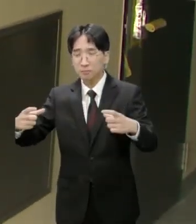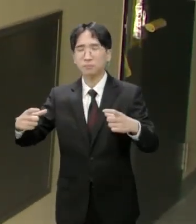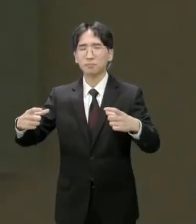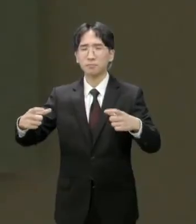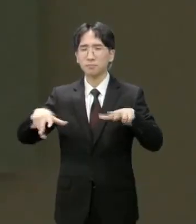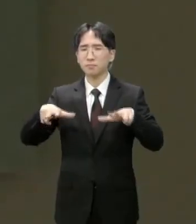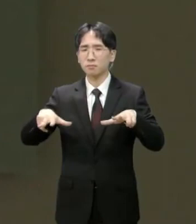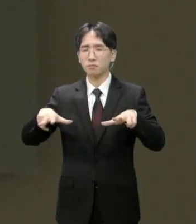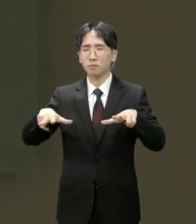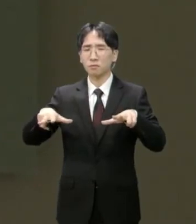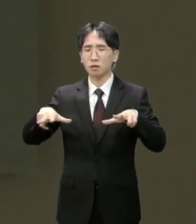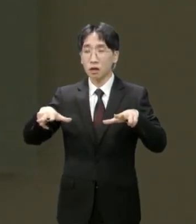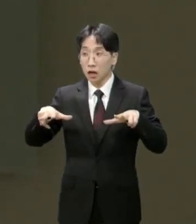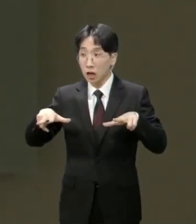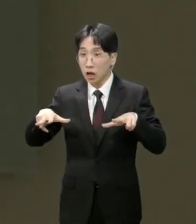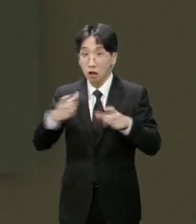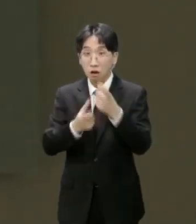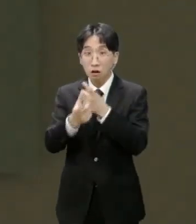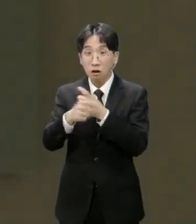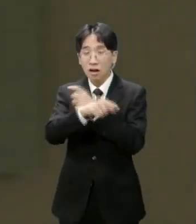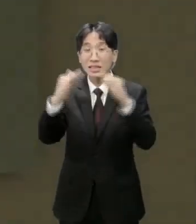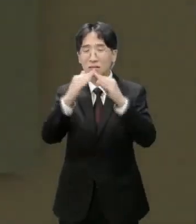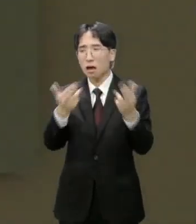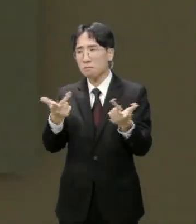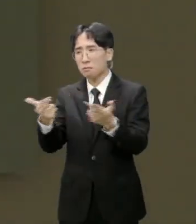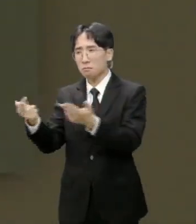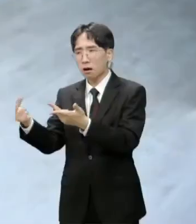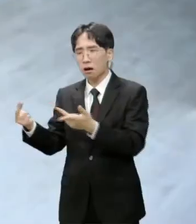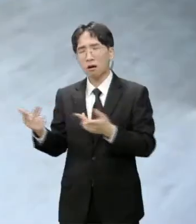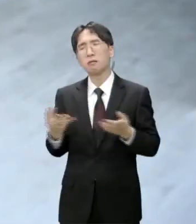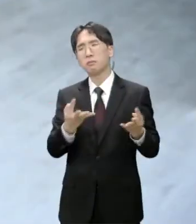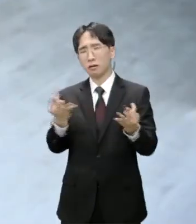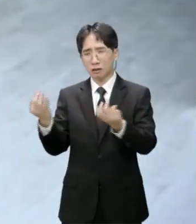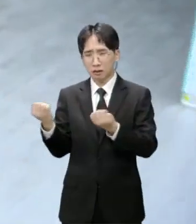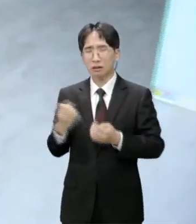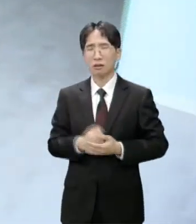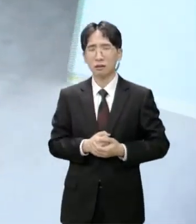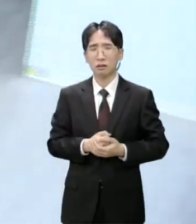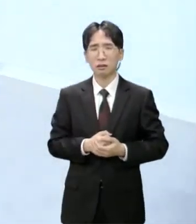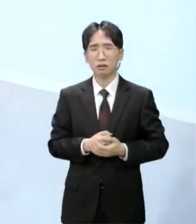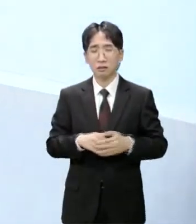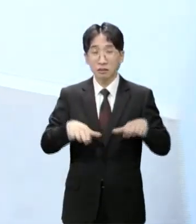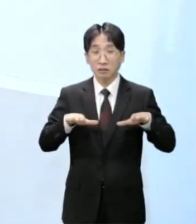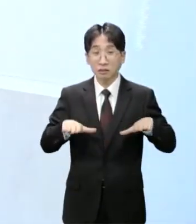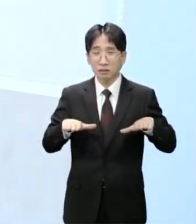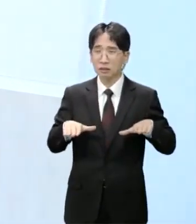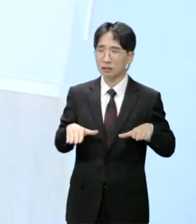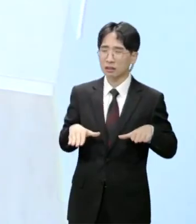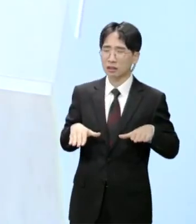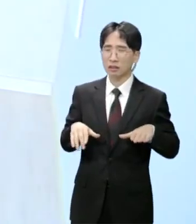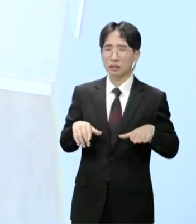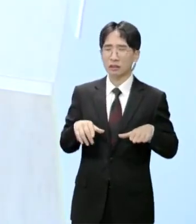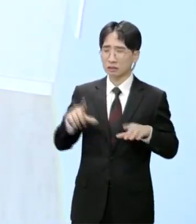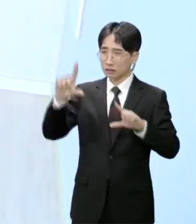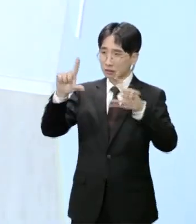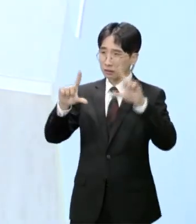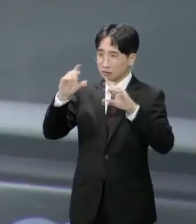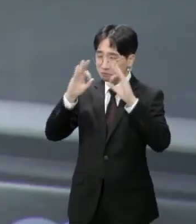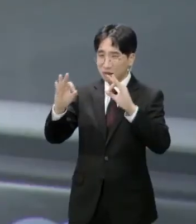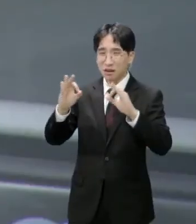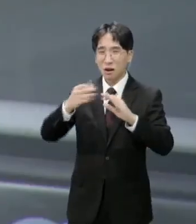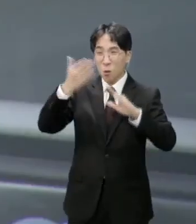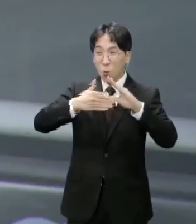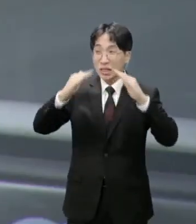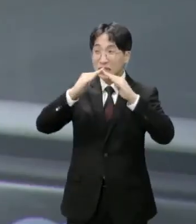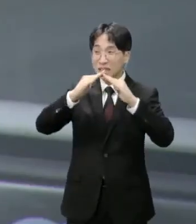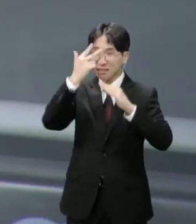물량의 공실이 문제되고 있는 상황. 공공임대 비율은 사업자가 서울시에 기부 체납하는 비율이라 무작정